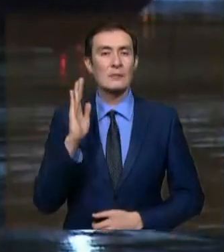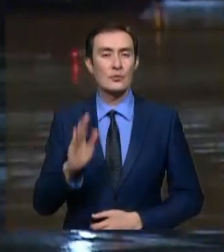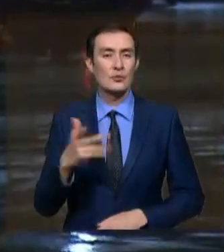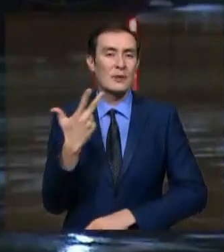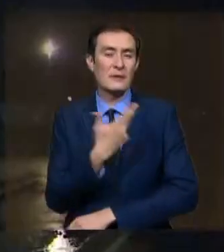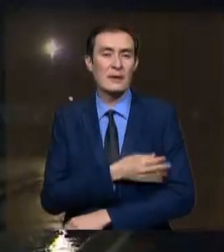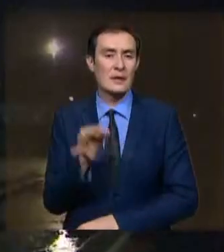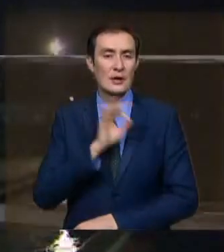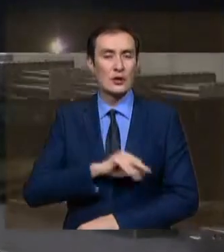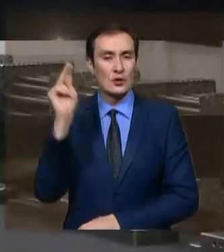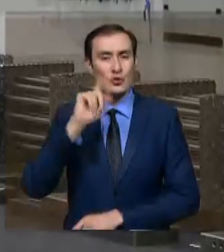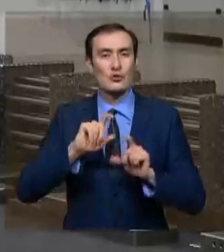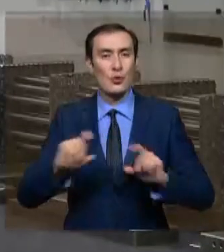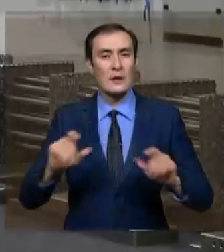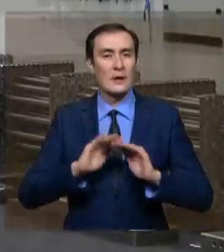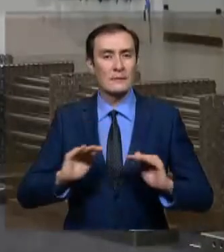школьников.